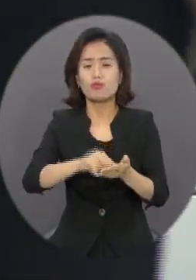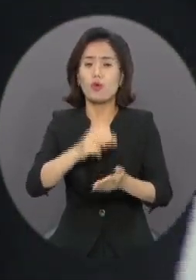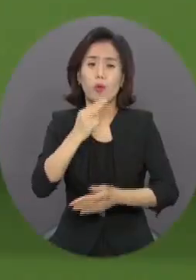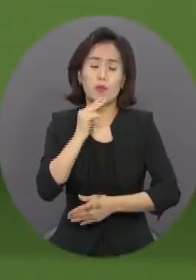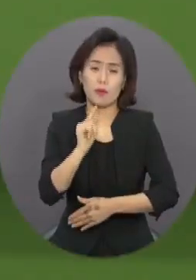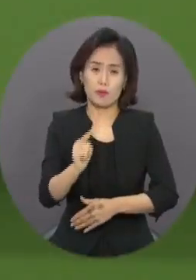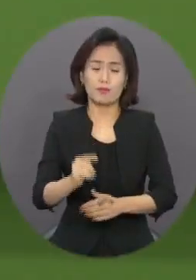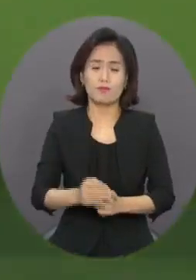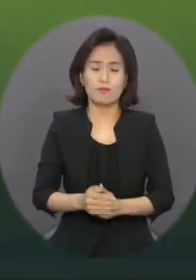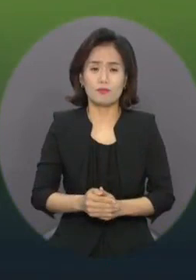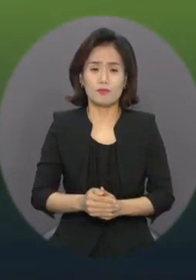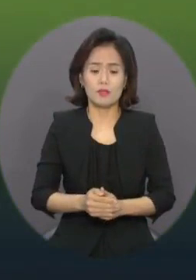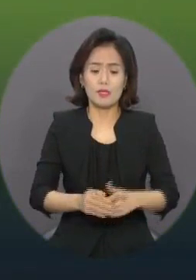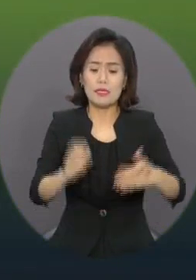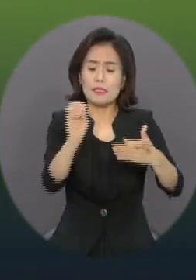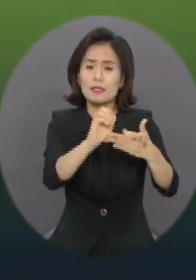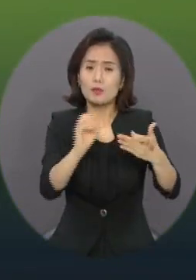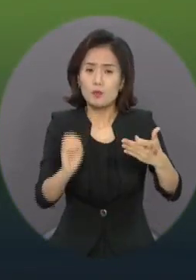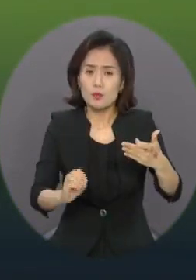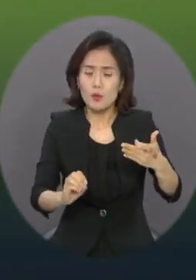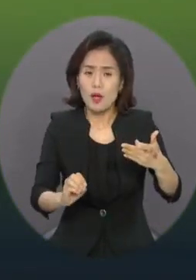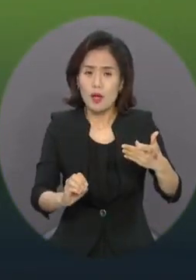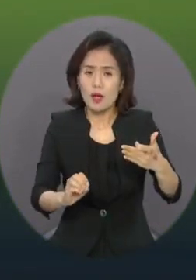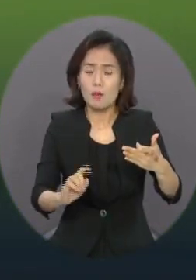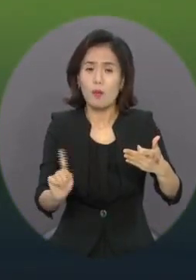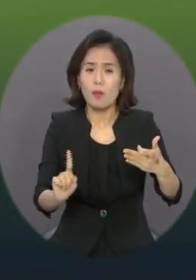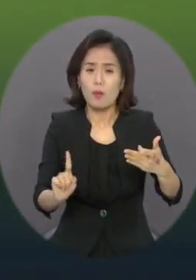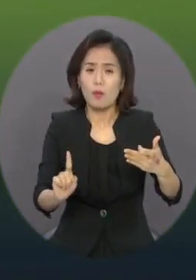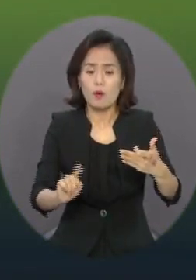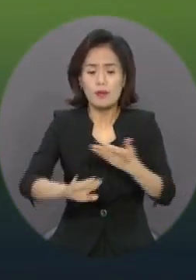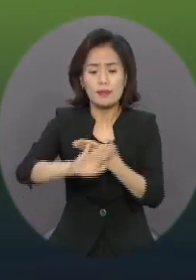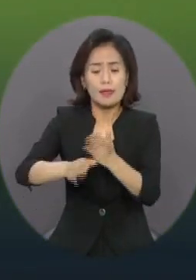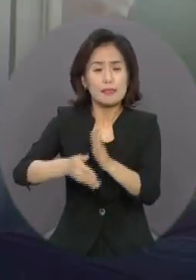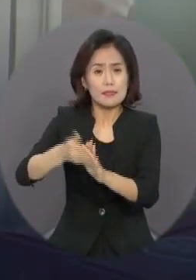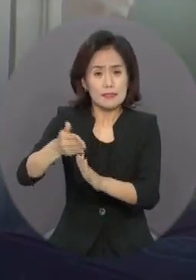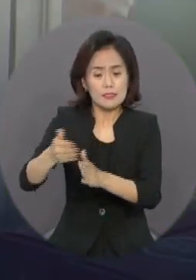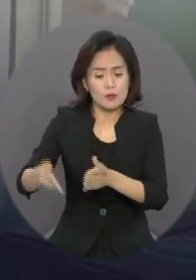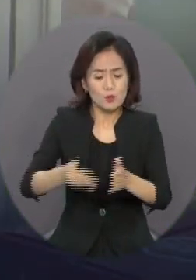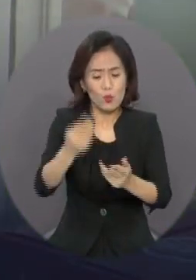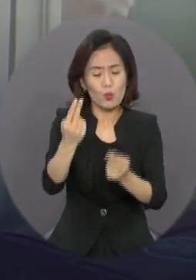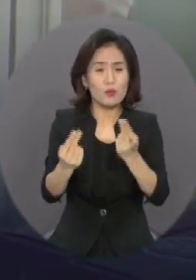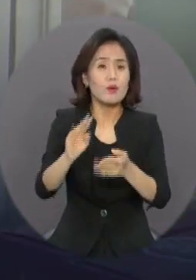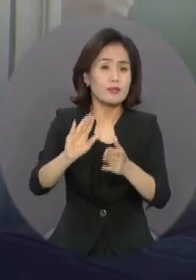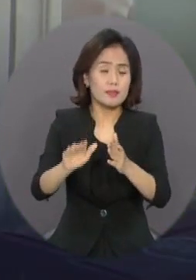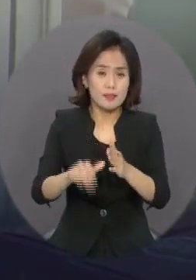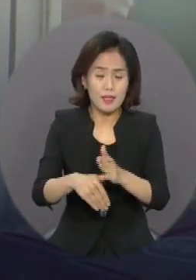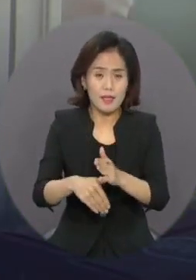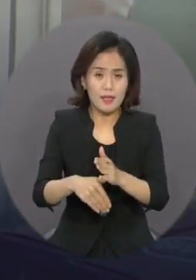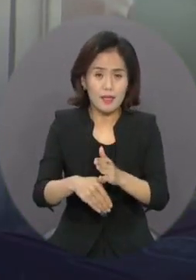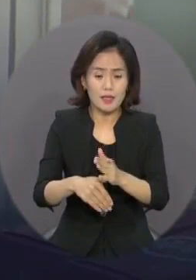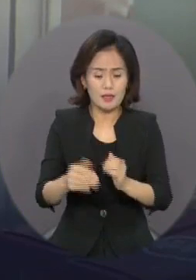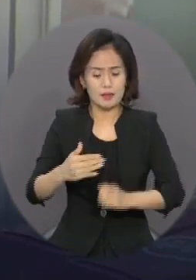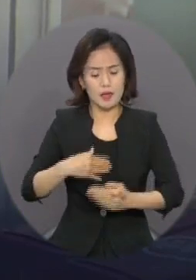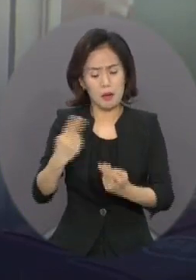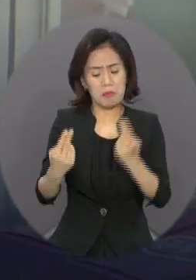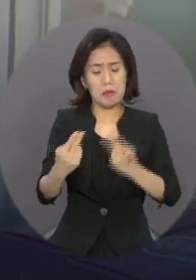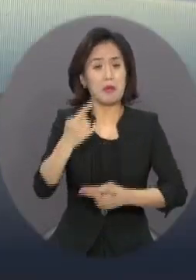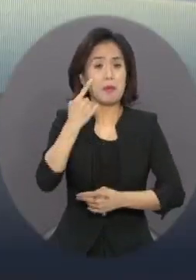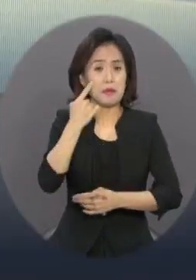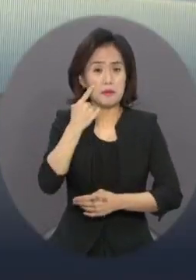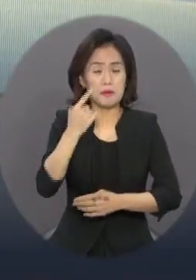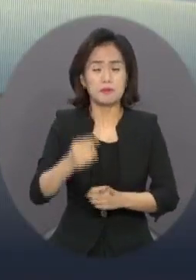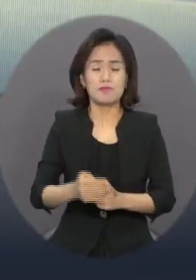보입니다. 19%가 지금 타 시도랑 비교했을 때 제가 이제 비교를